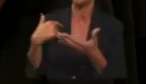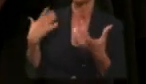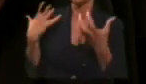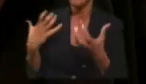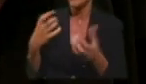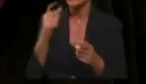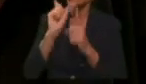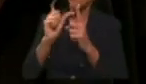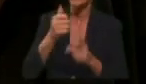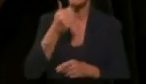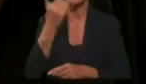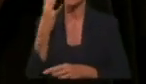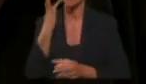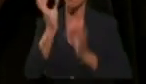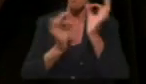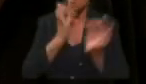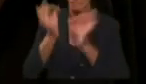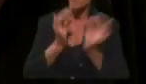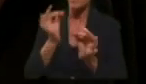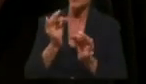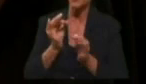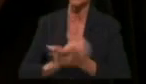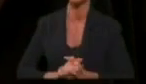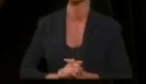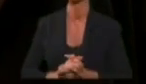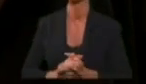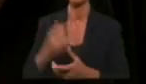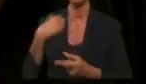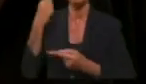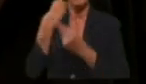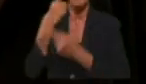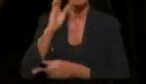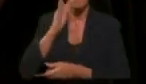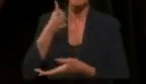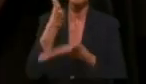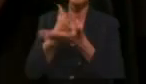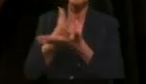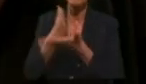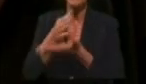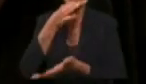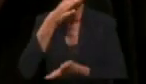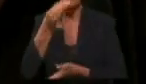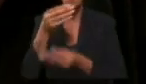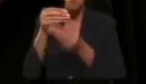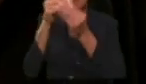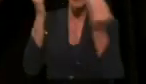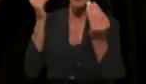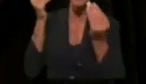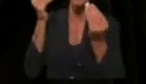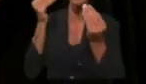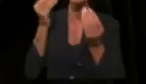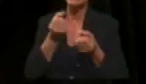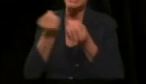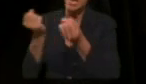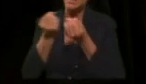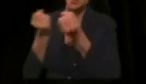powiedzieć kilka słów o narzędziach, które mocno promujemy i które według nas mogą przyczynić się do lepszego rozwoju sieci transportowej